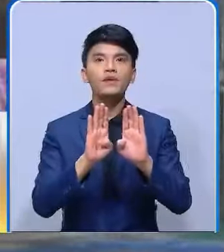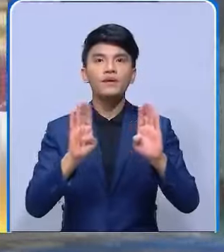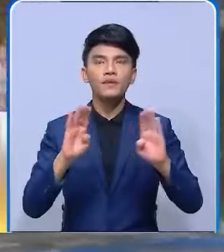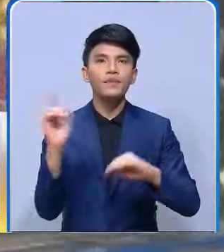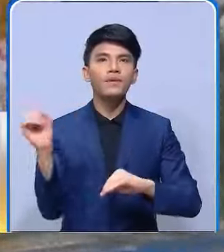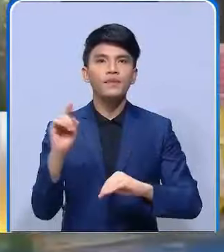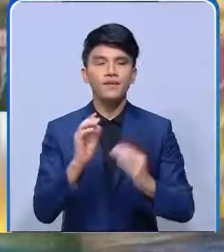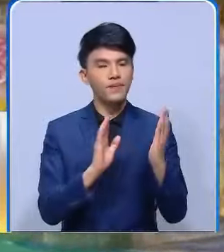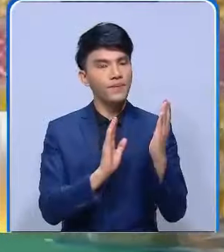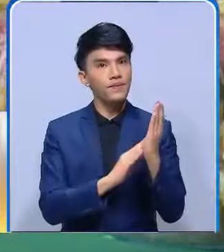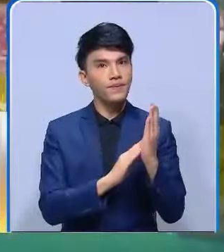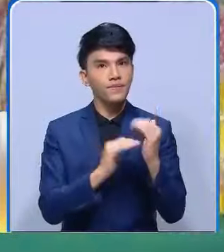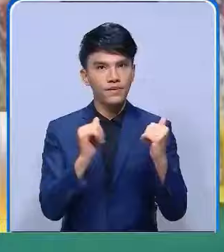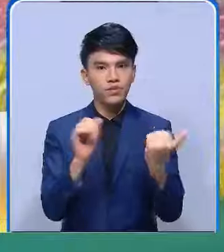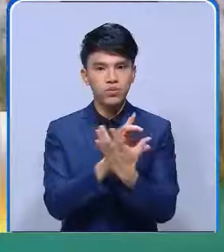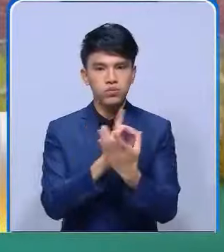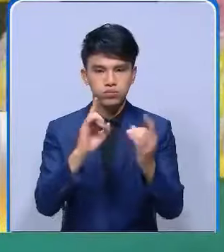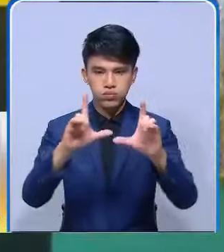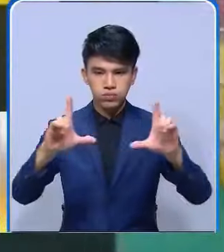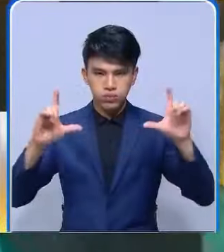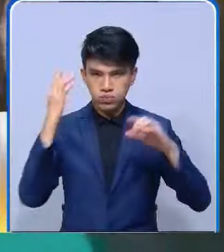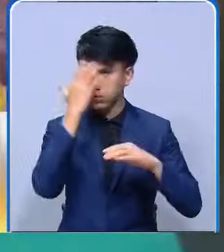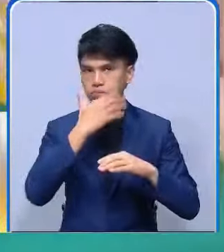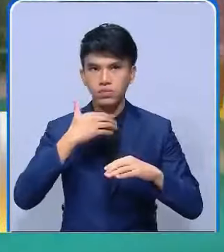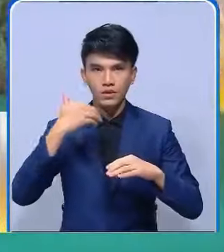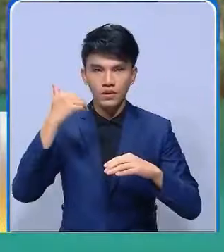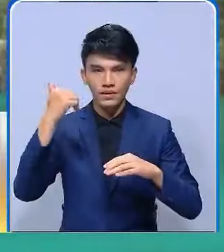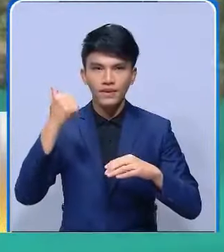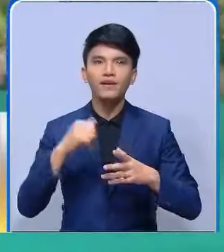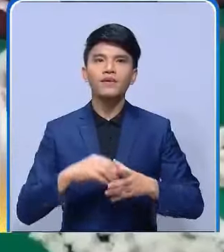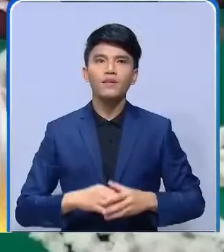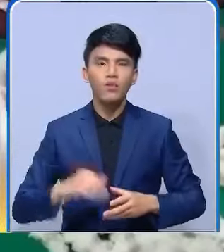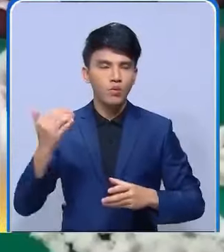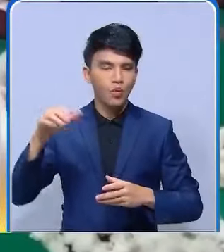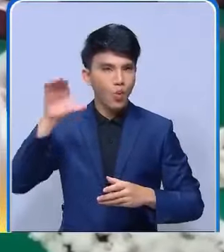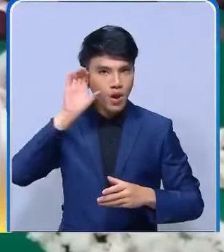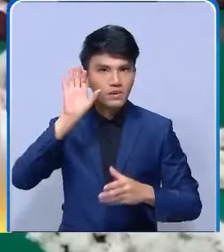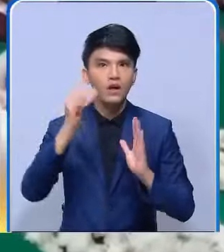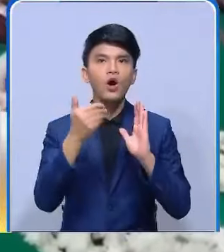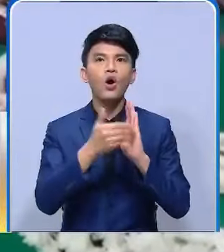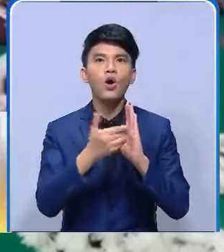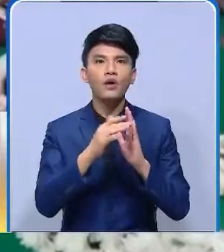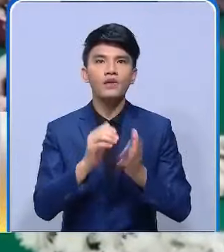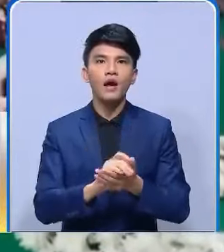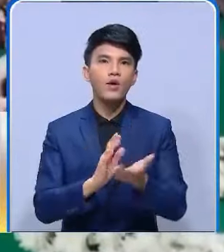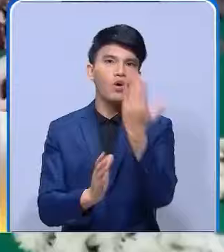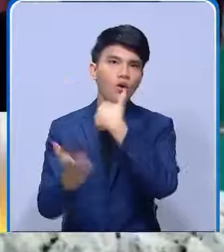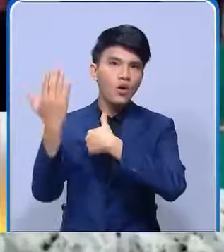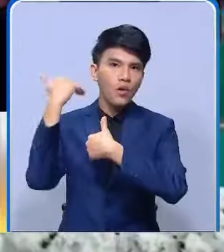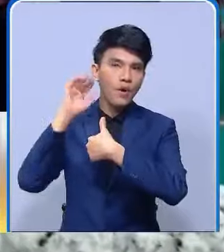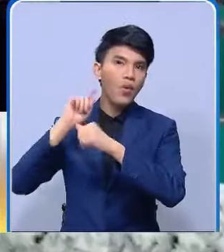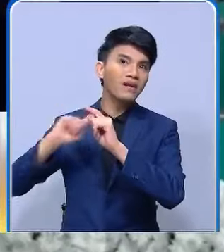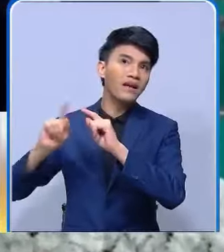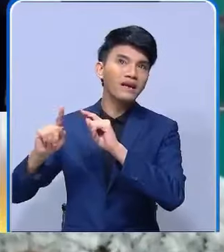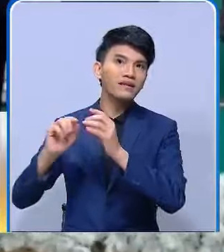าชื่นชมเทศกาลที่ยิ่งใหญ่สวยงามเป็นงานที่มีความเชื่อของคนอีสานมีเรื่องเล่าประวัติศาสตร์และสามารถที่จะ